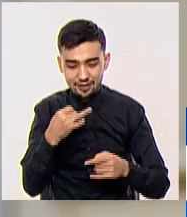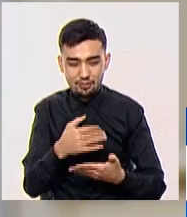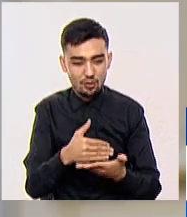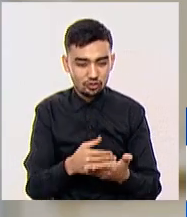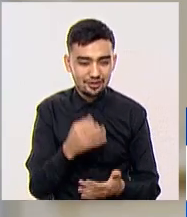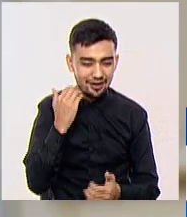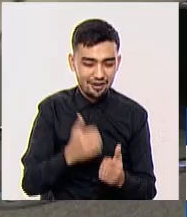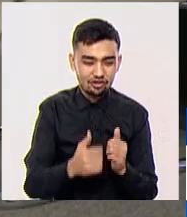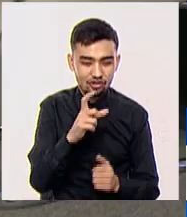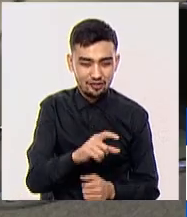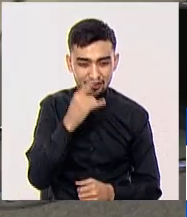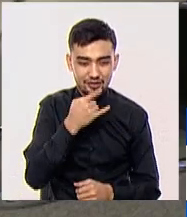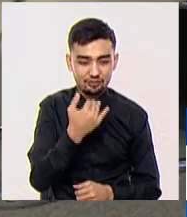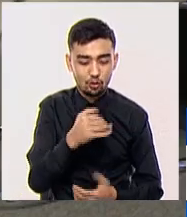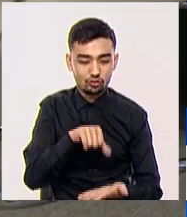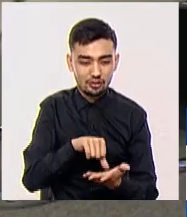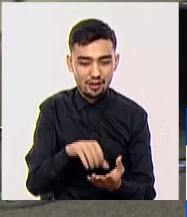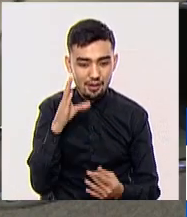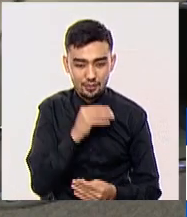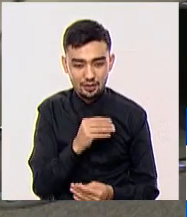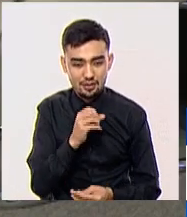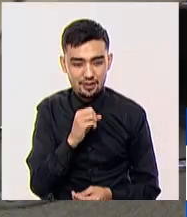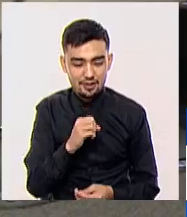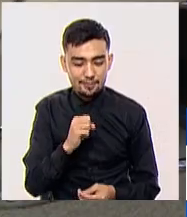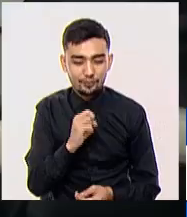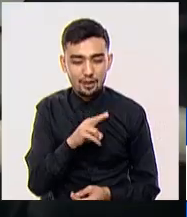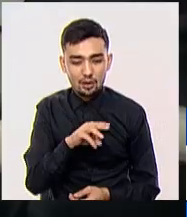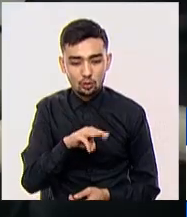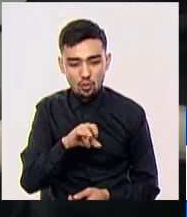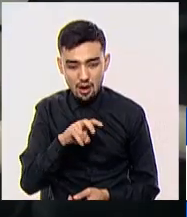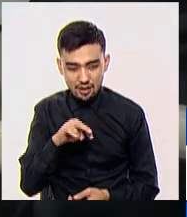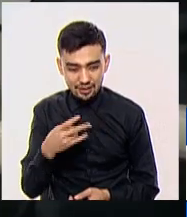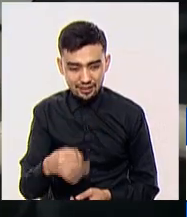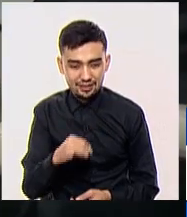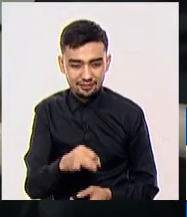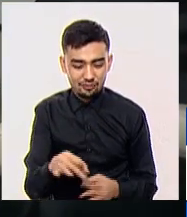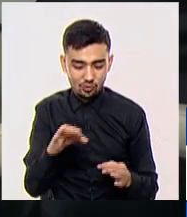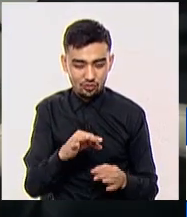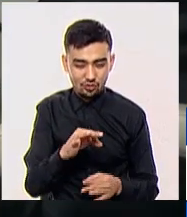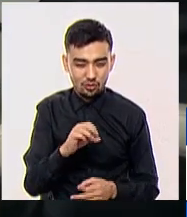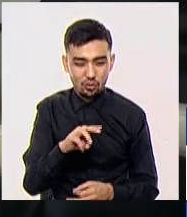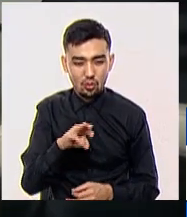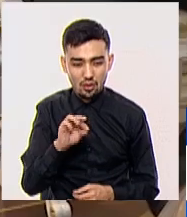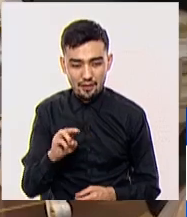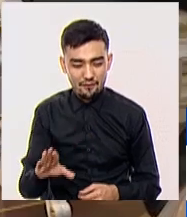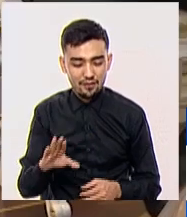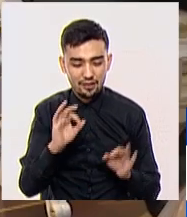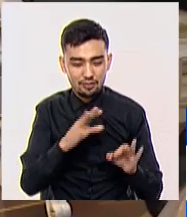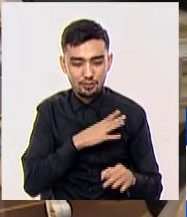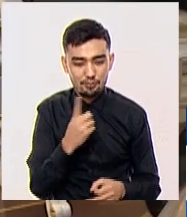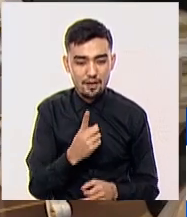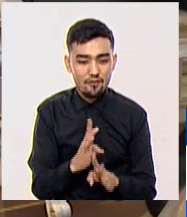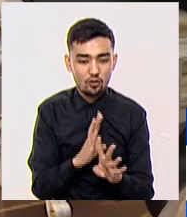чтобы каждый казахстанец мог поучаствовать в формировании актуальной общенациональной повестки. Токаев пояснил, что «Аманат» — это в первую